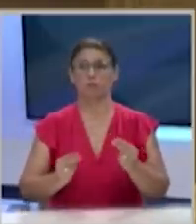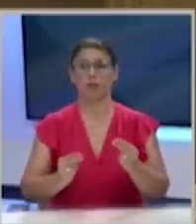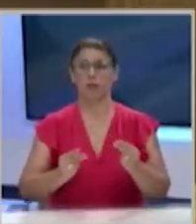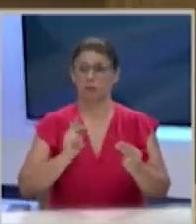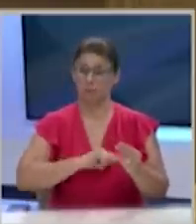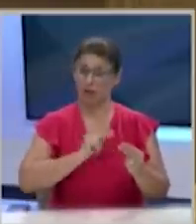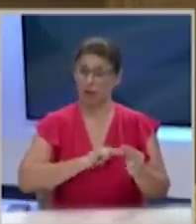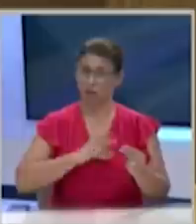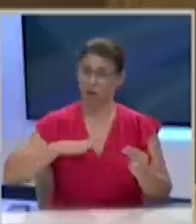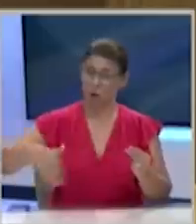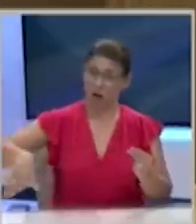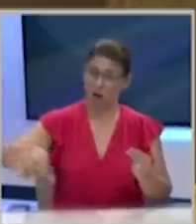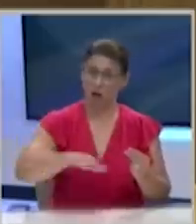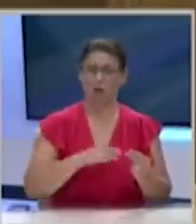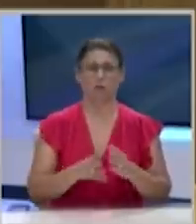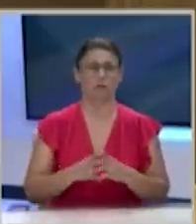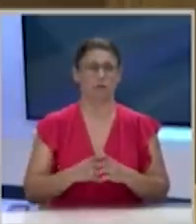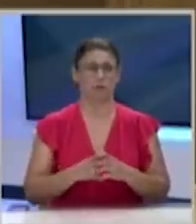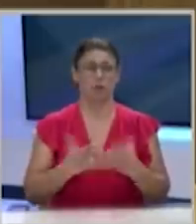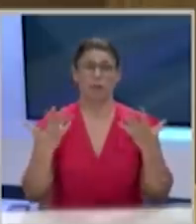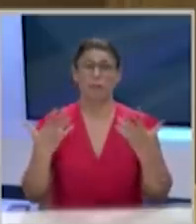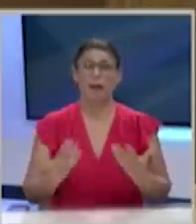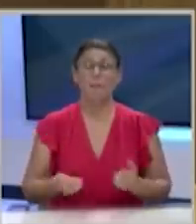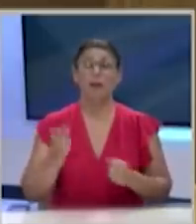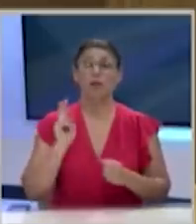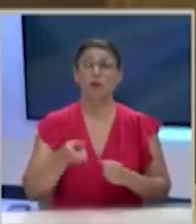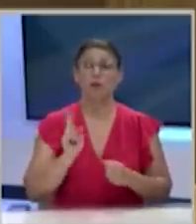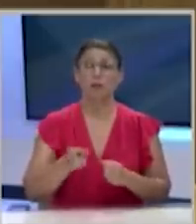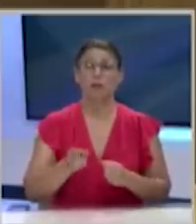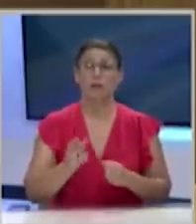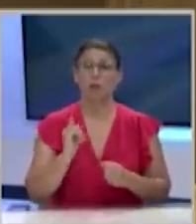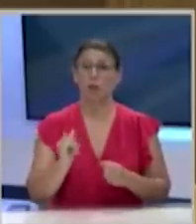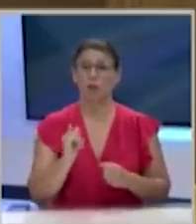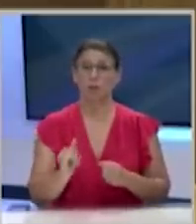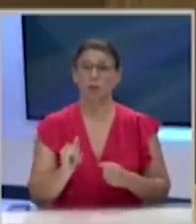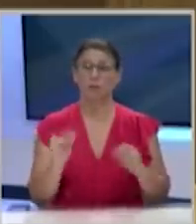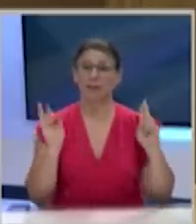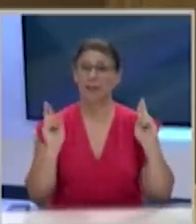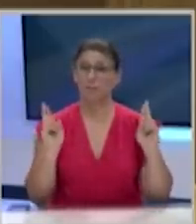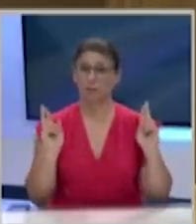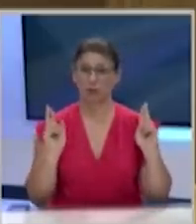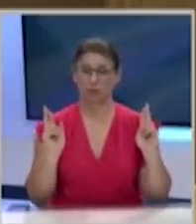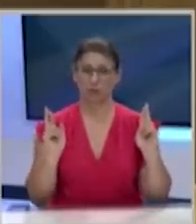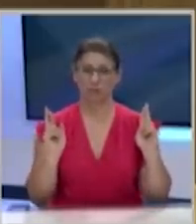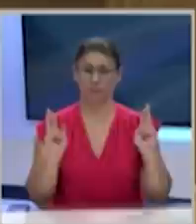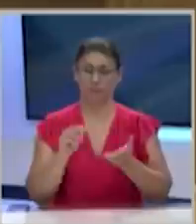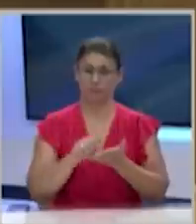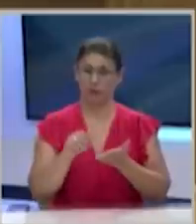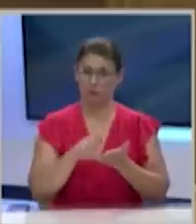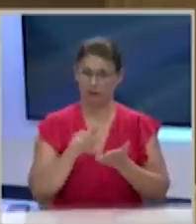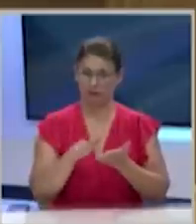περιουσία, το λαό με υπαρκτό τον κίνδυνο ακόμη, και ελπίζουμε να